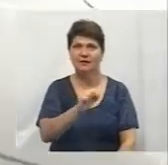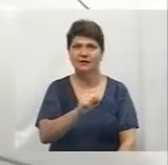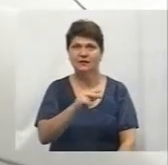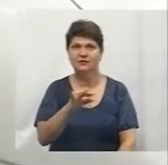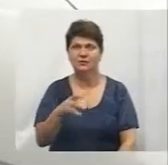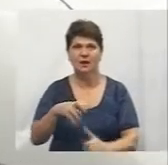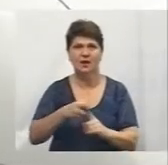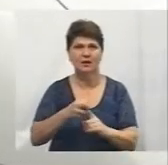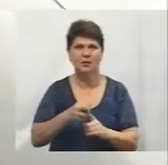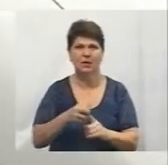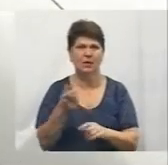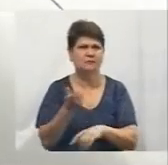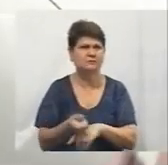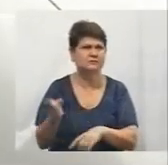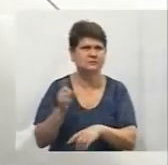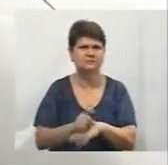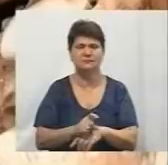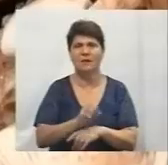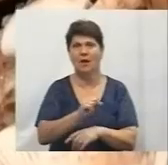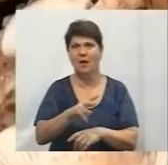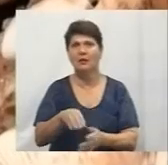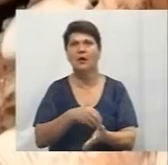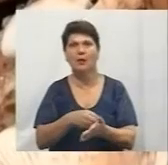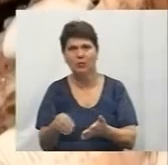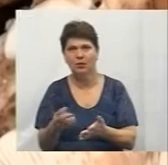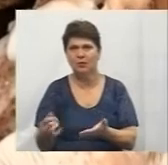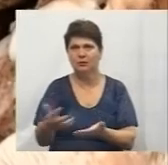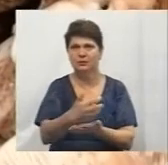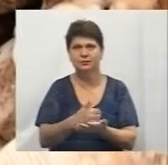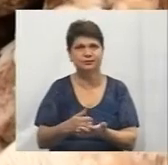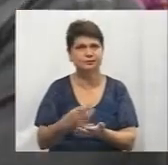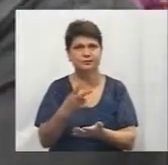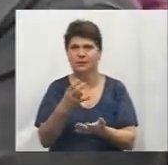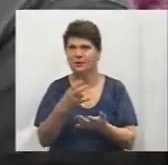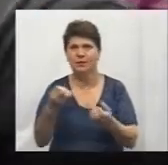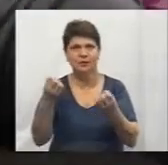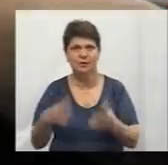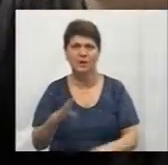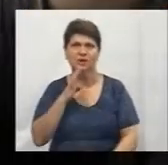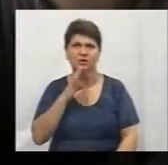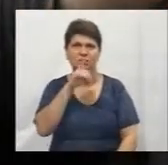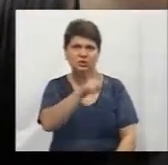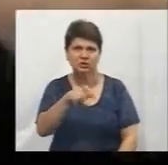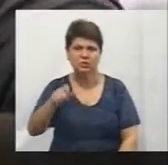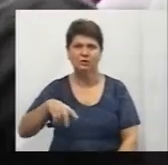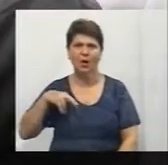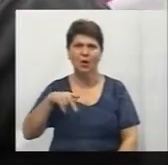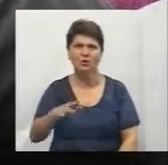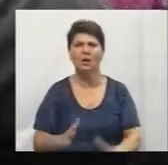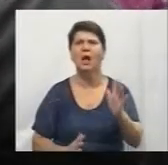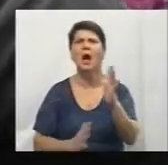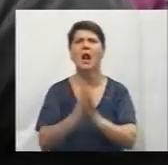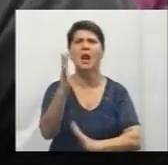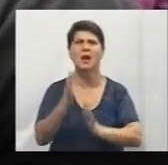ціни на гриби кусаються, але купує, бо розуміє, що зібрати їх непросто. Жінка ходила по лісу, десь там когось збирала.